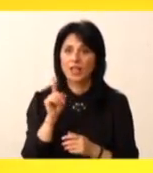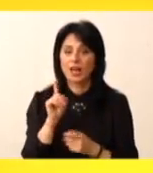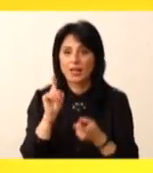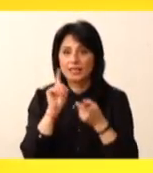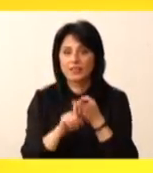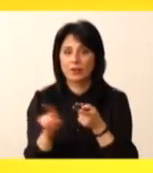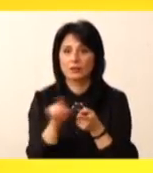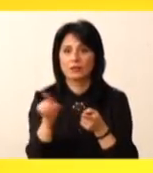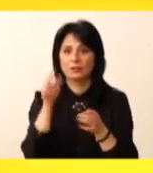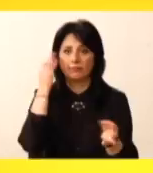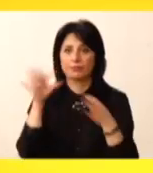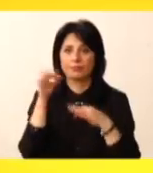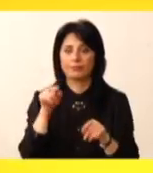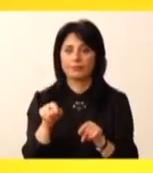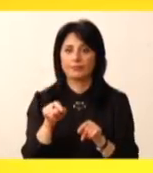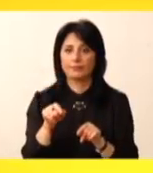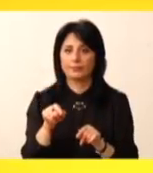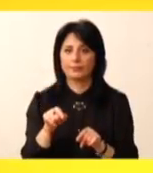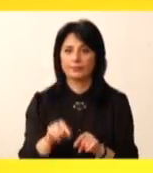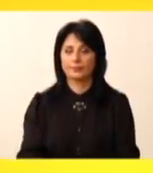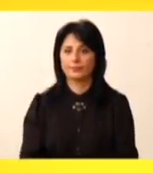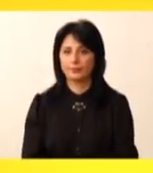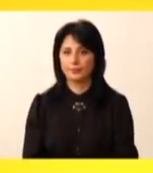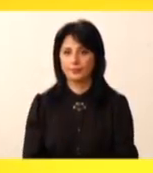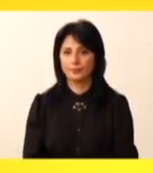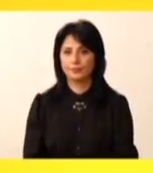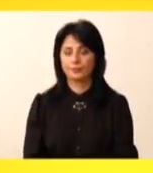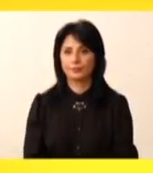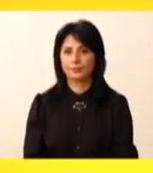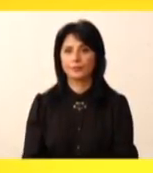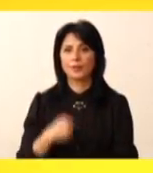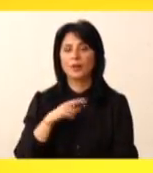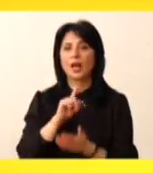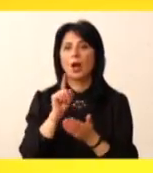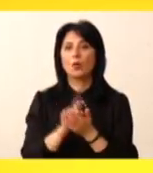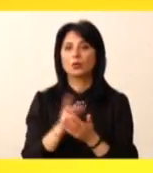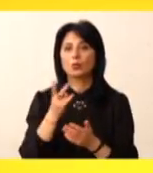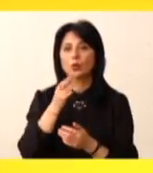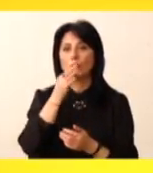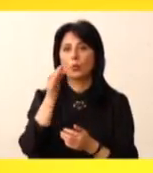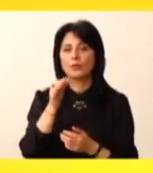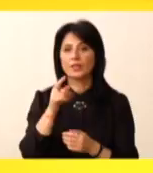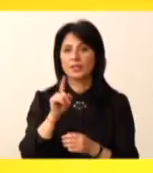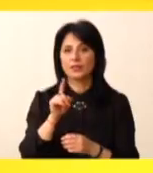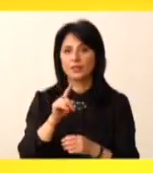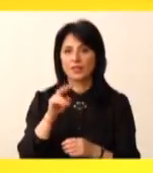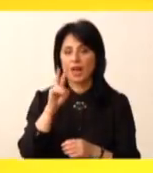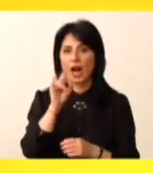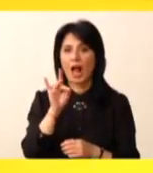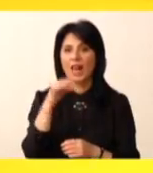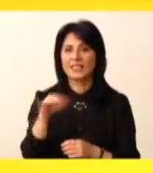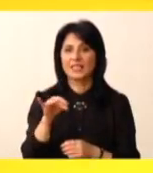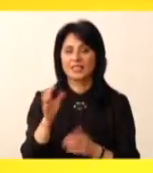ისეთი, რომელიც შეიძლება იყოს თმის ცვენის მიზეზი. დიახ. მე აუცილებლად უნდა ვუპასუხო იმ ნაწილს, სადაც კალციუმი